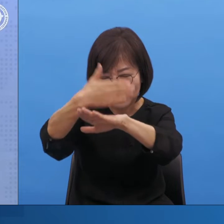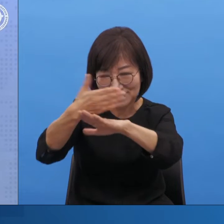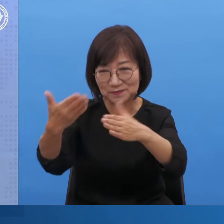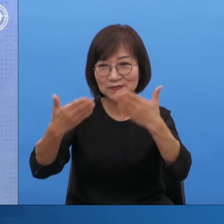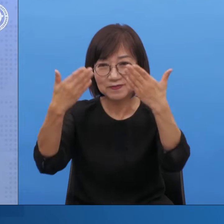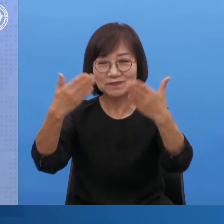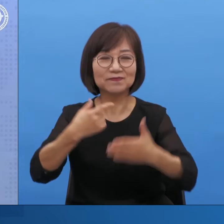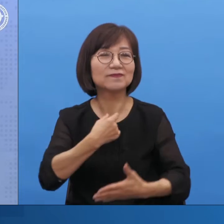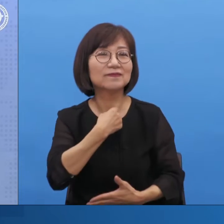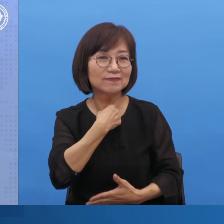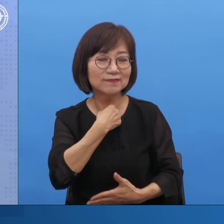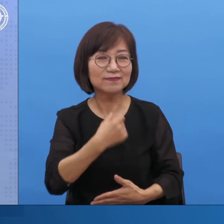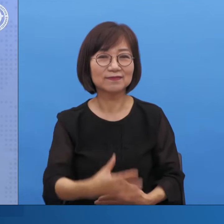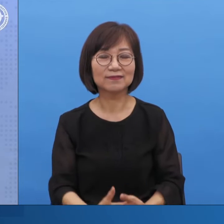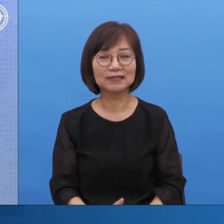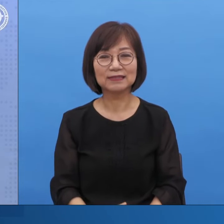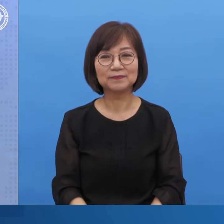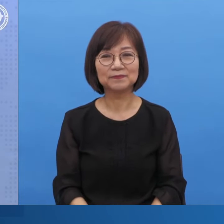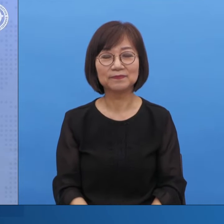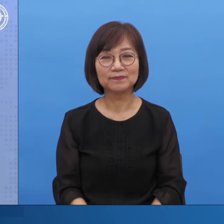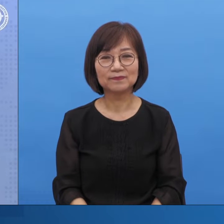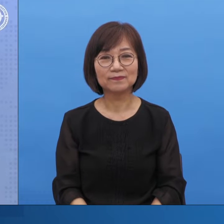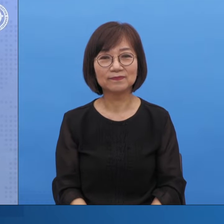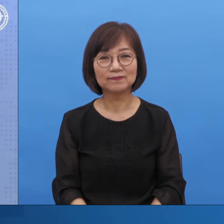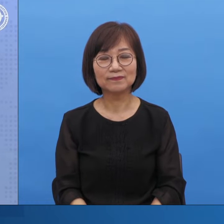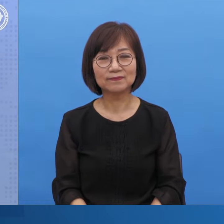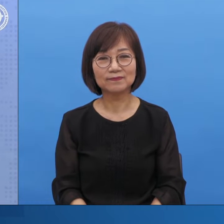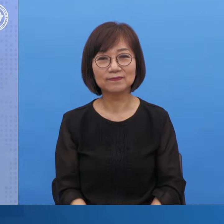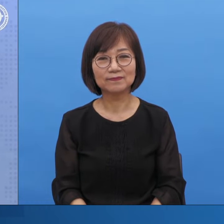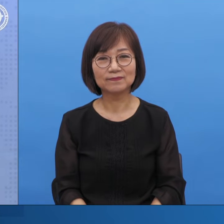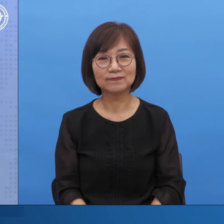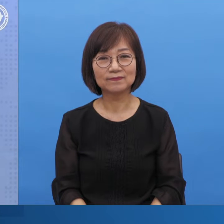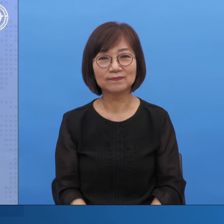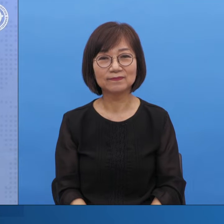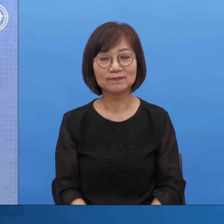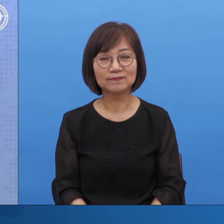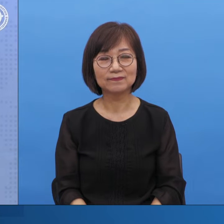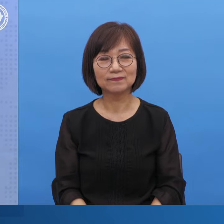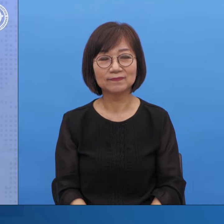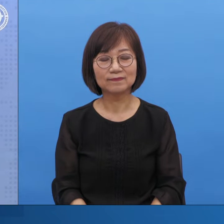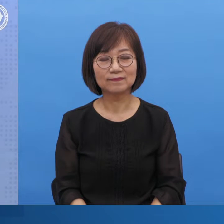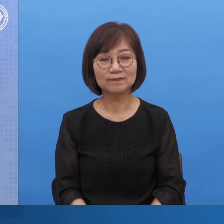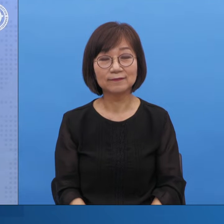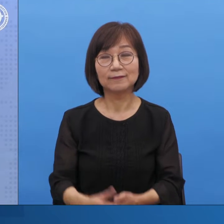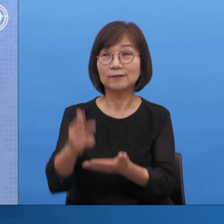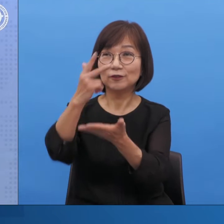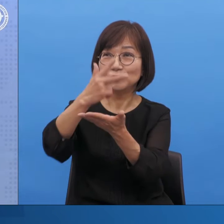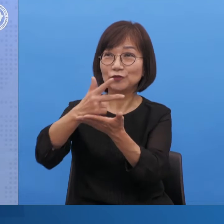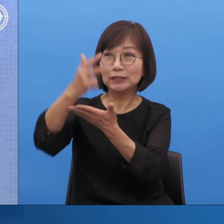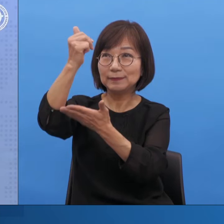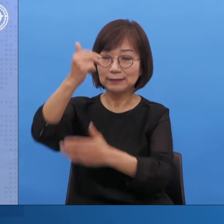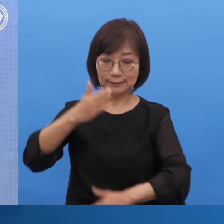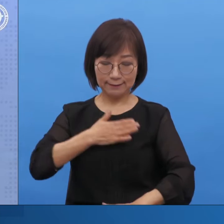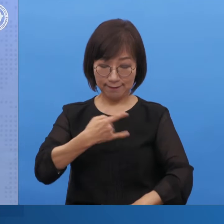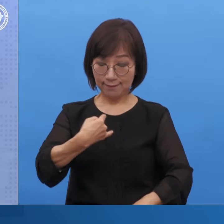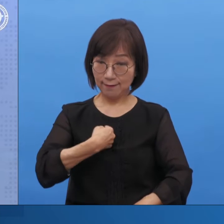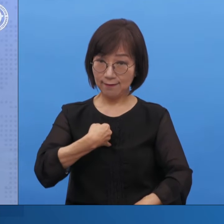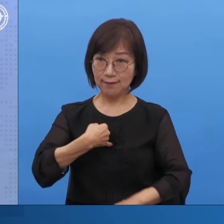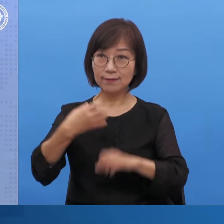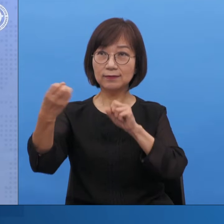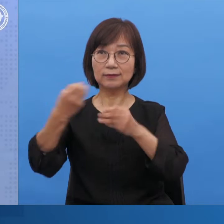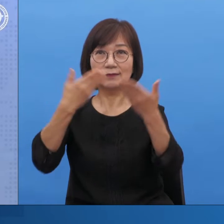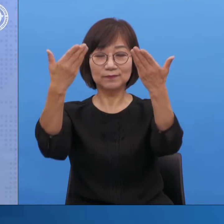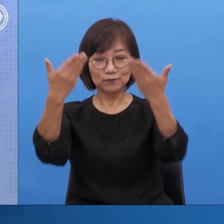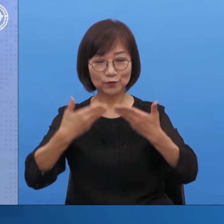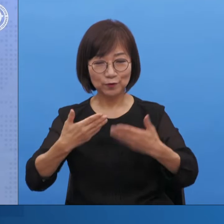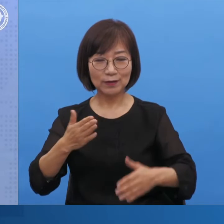me the gates of righteousness that I may enter through them and give thanks to the Lord. 주께서 내게 응답하시고 나의 구원이